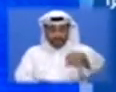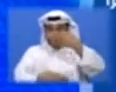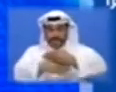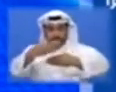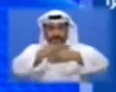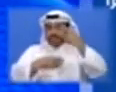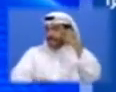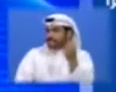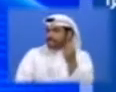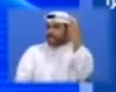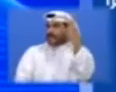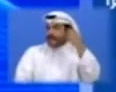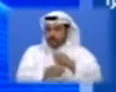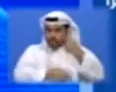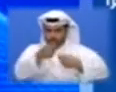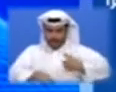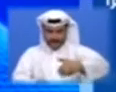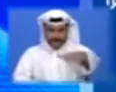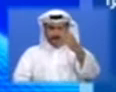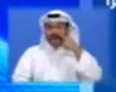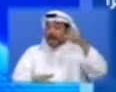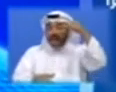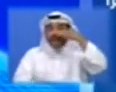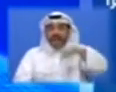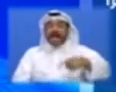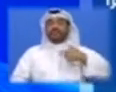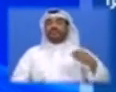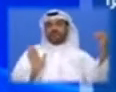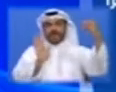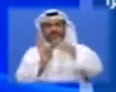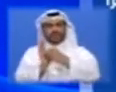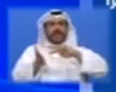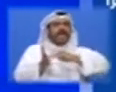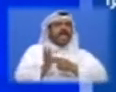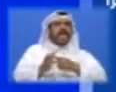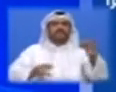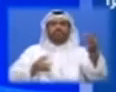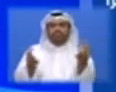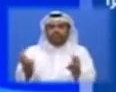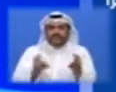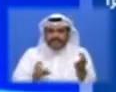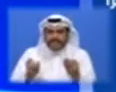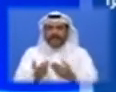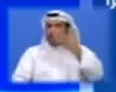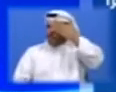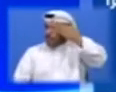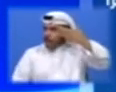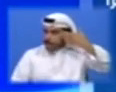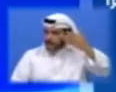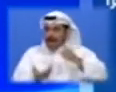مرحلتي الفكره والتحضير وما يصاحبها من ابرام تعاقدات الاستشاريين والخبراء العالميين